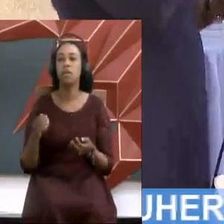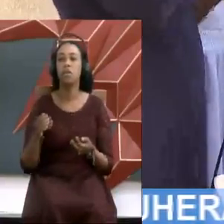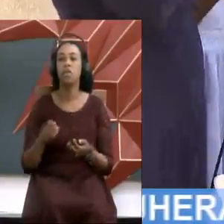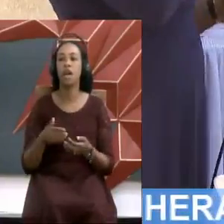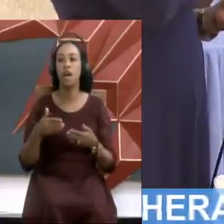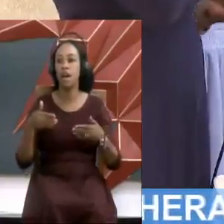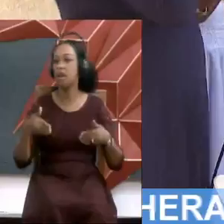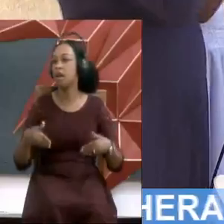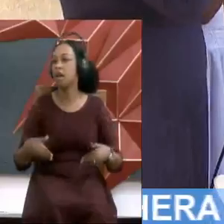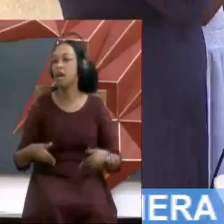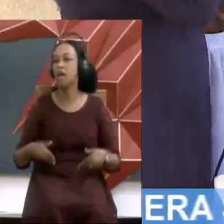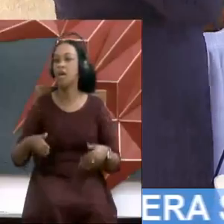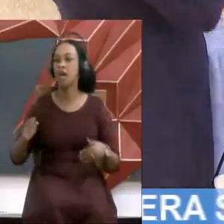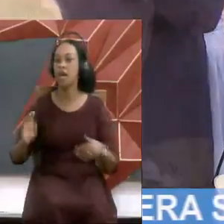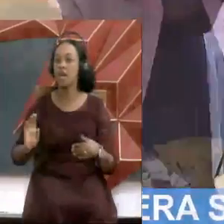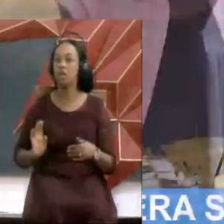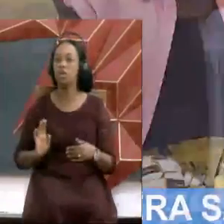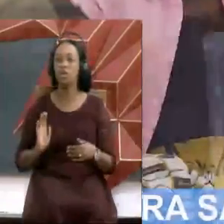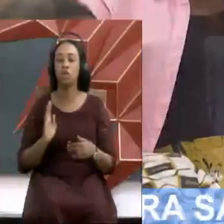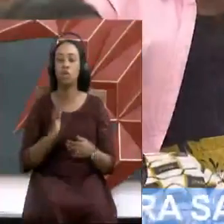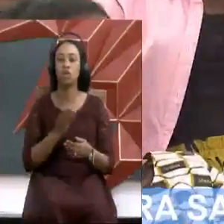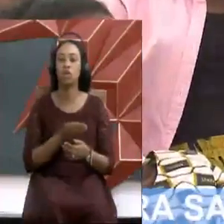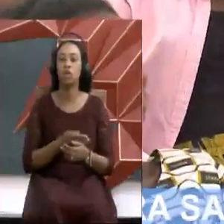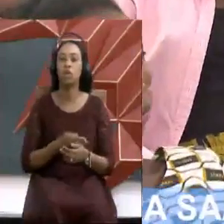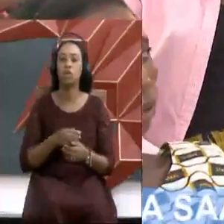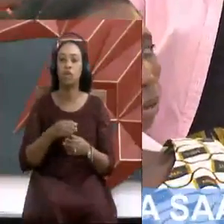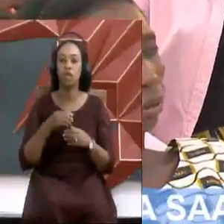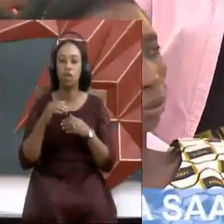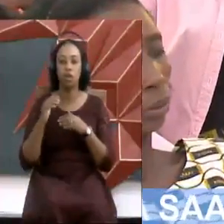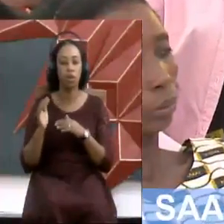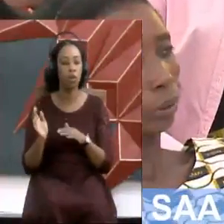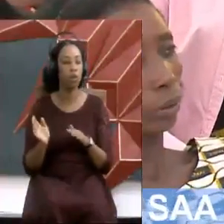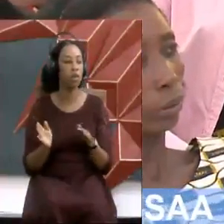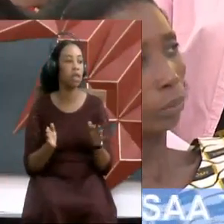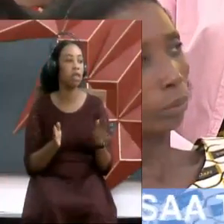Na ujana wetu